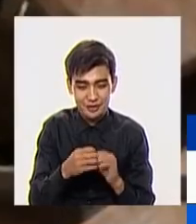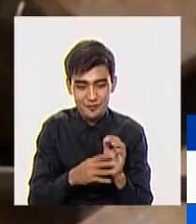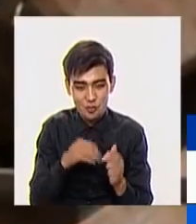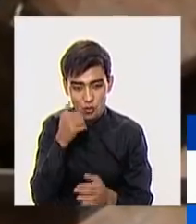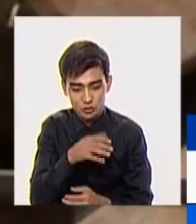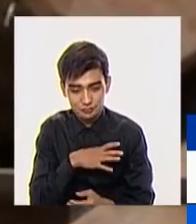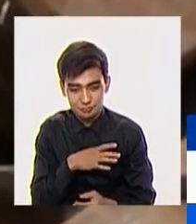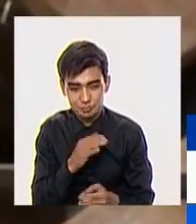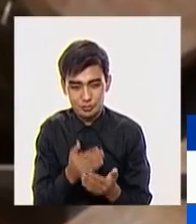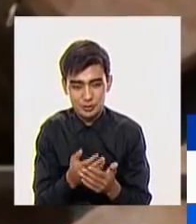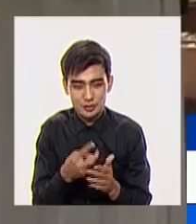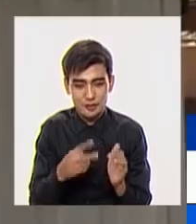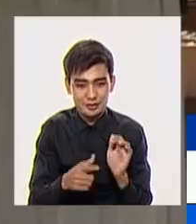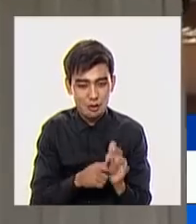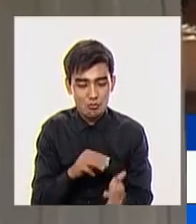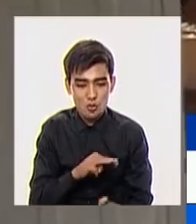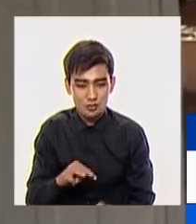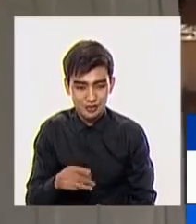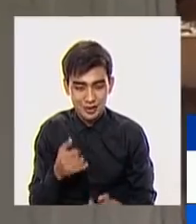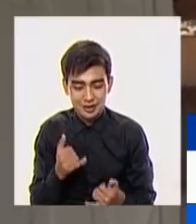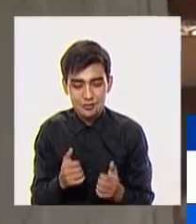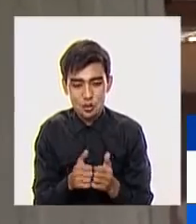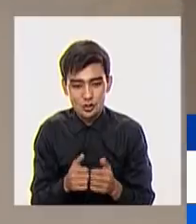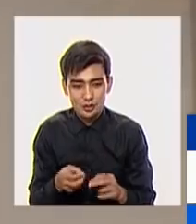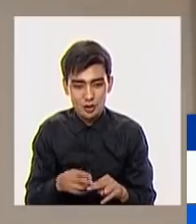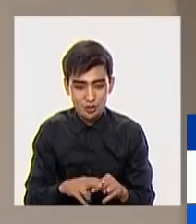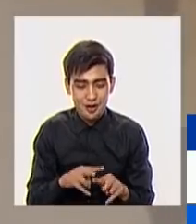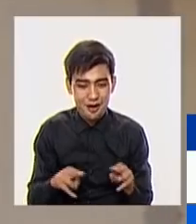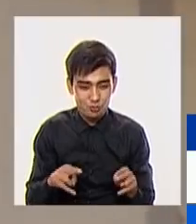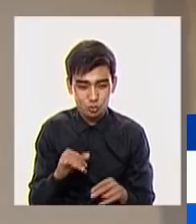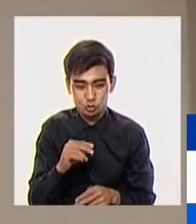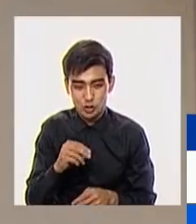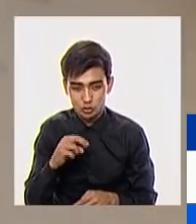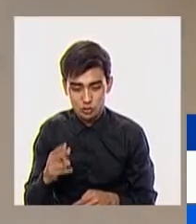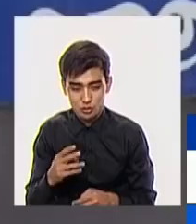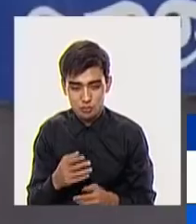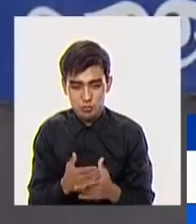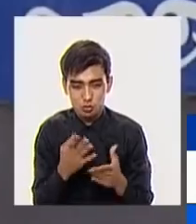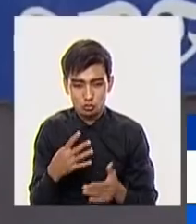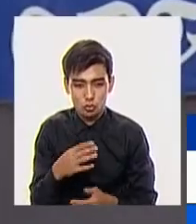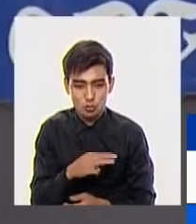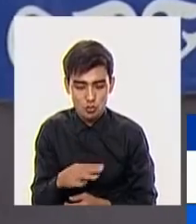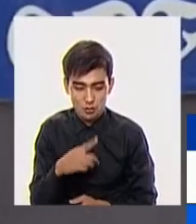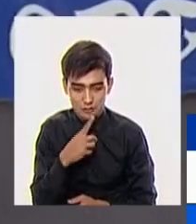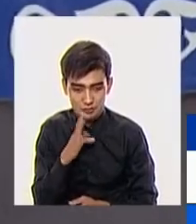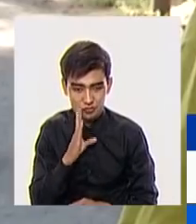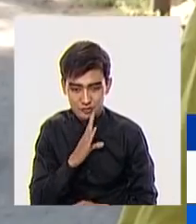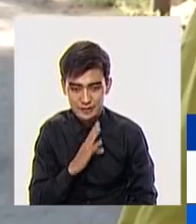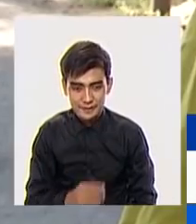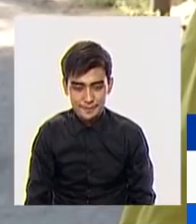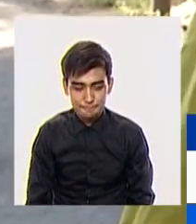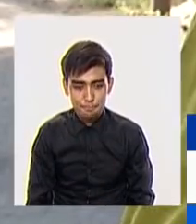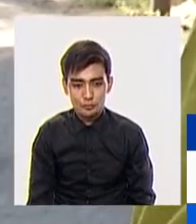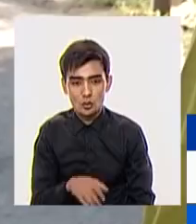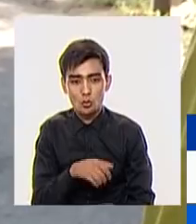2019 году предложили 27 миллионов тенге. Соседи получили за такие же участки больше 40 миллионов, говорит женщина.